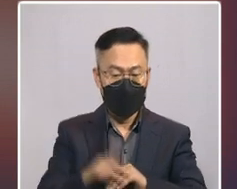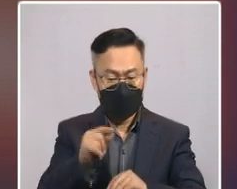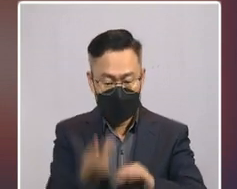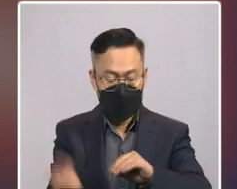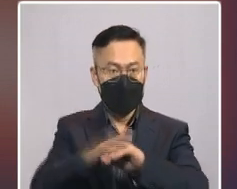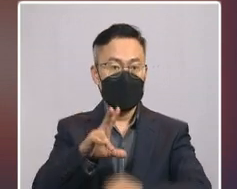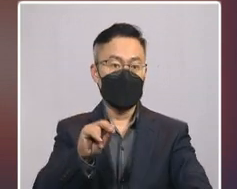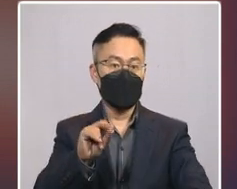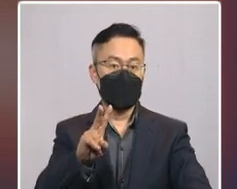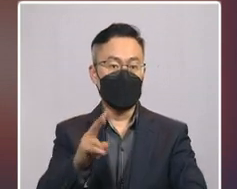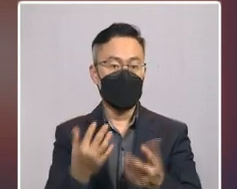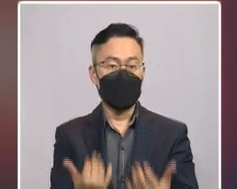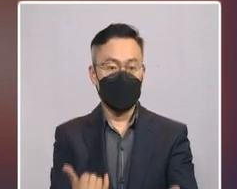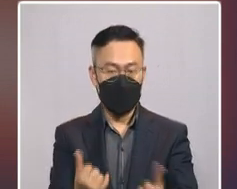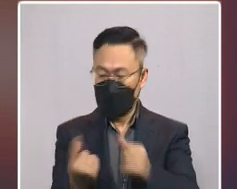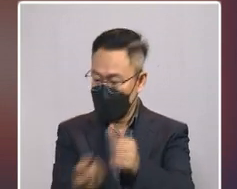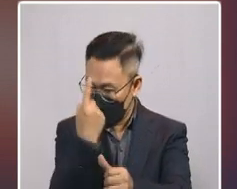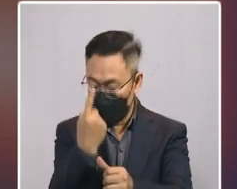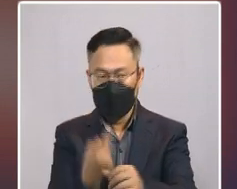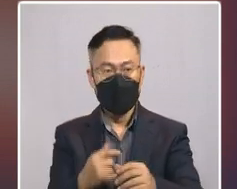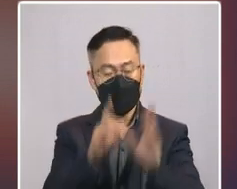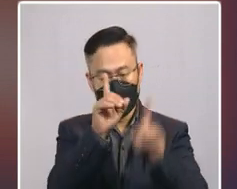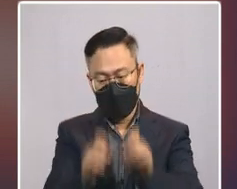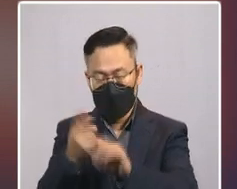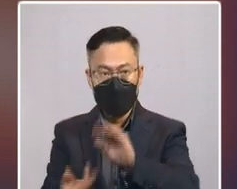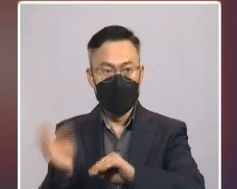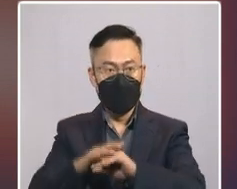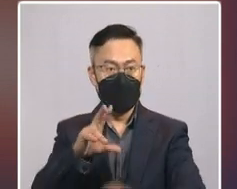ายังไม่ขึ้น30กว่าวันนี้เป็นครั้งแรกนะคะที่เห็นตัวเลขขึ้นมาเลข3นะคะ แล้วถ้าดู